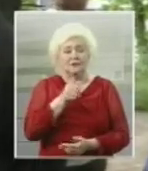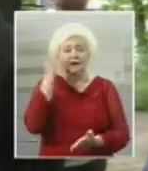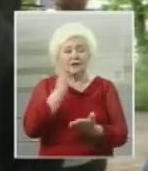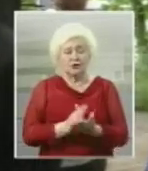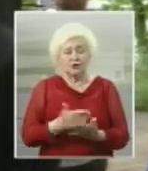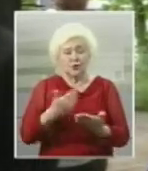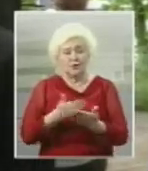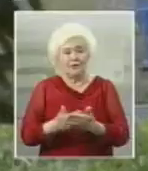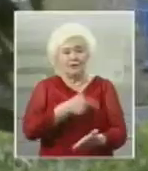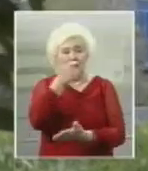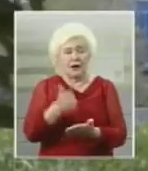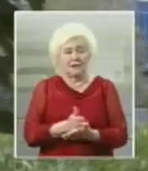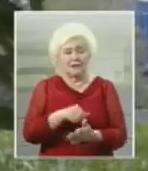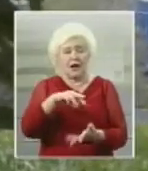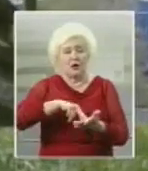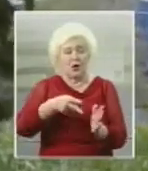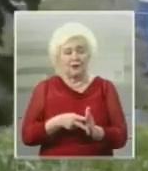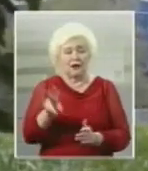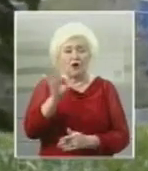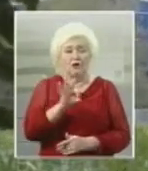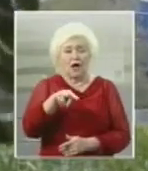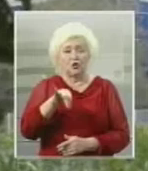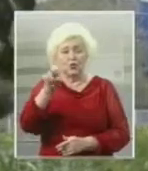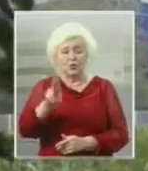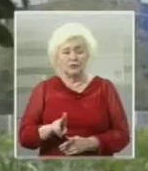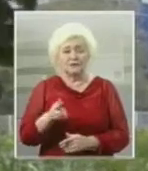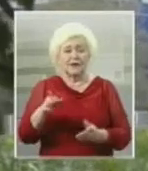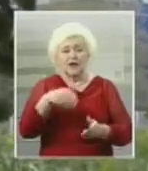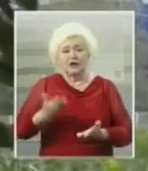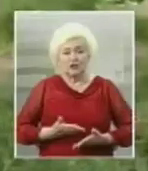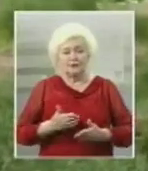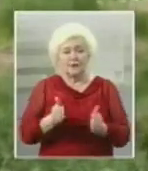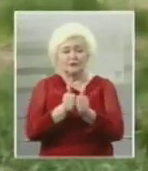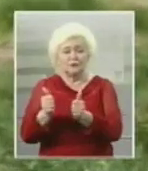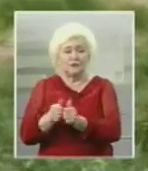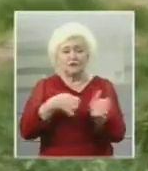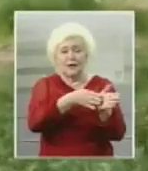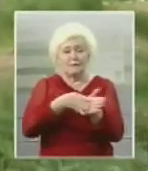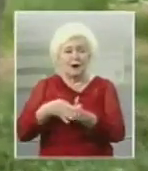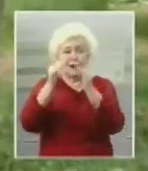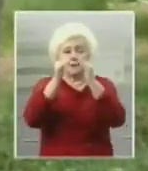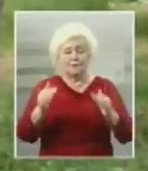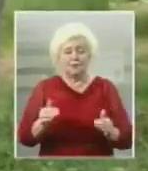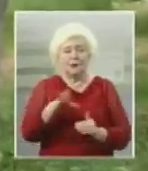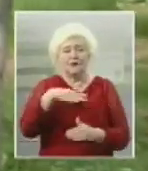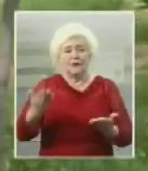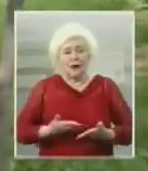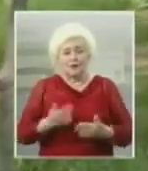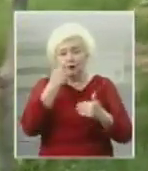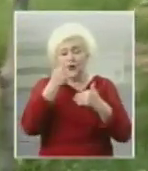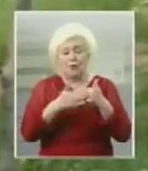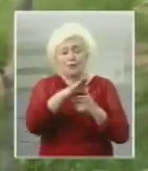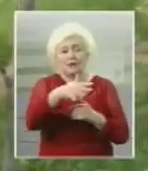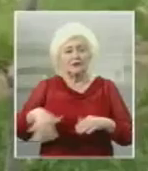Існуючі версії генерального плану. Олена Луц мешкає у сусідній багатоповерхівці. Я проживаю в будинку, який знаходиться тут біля